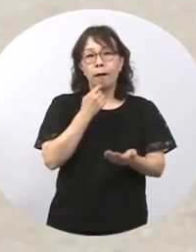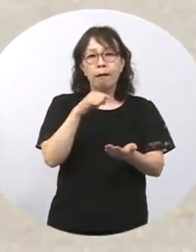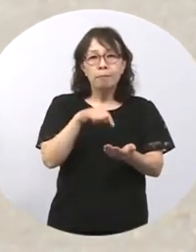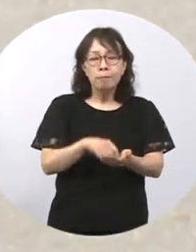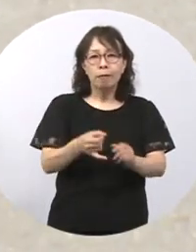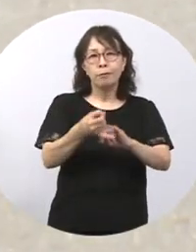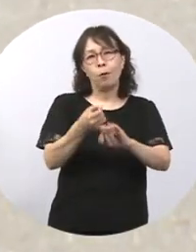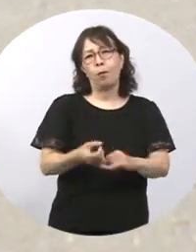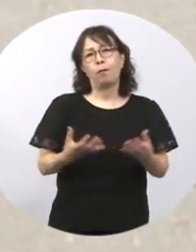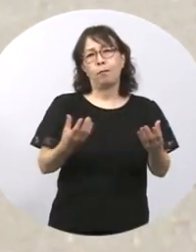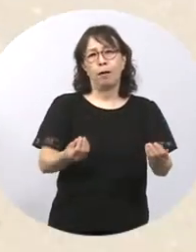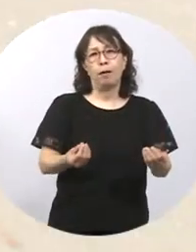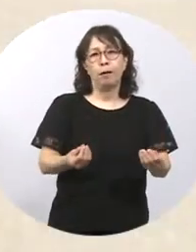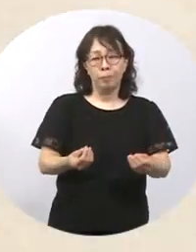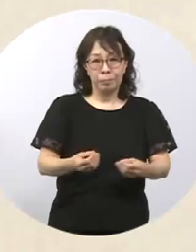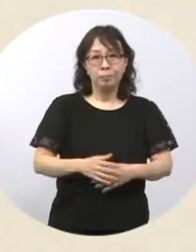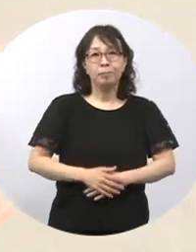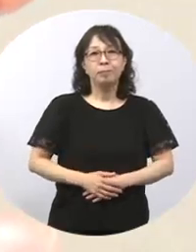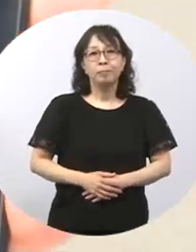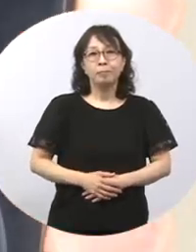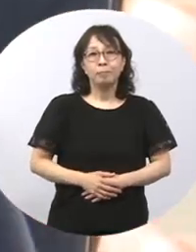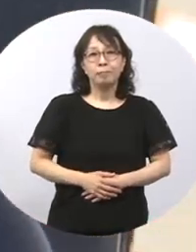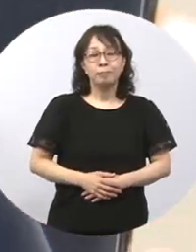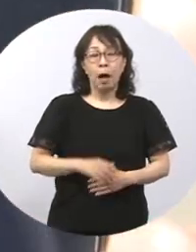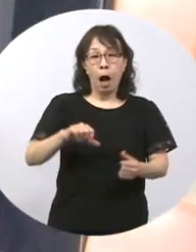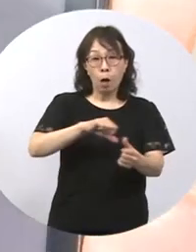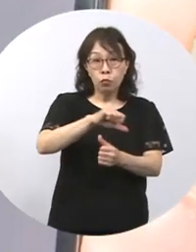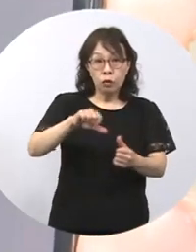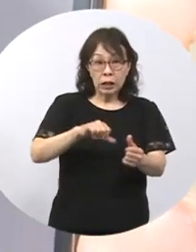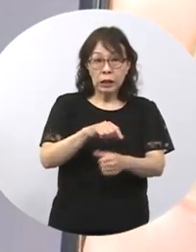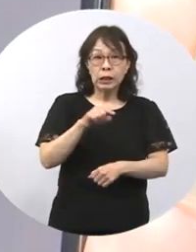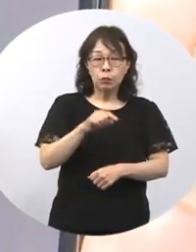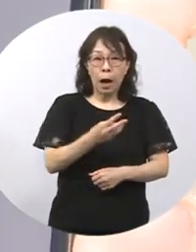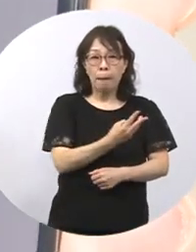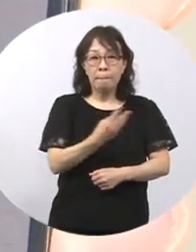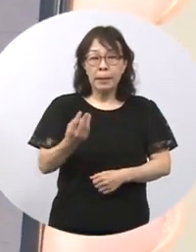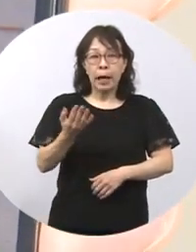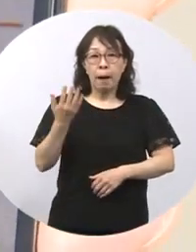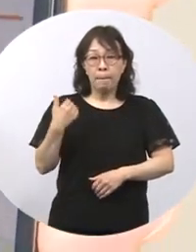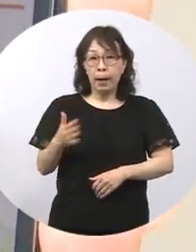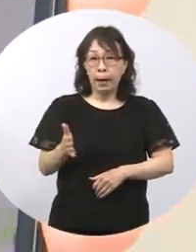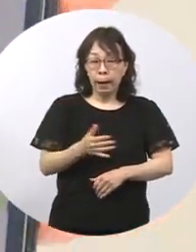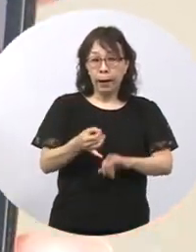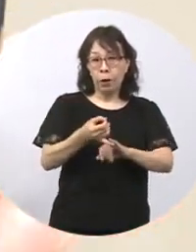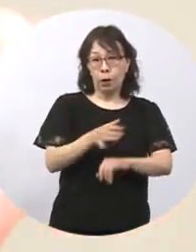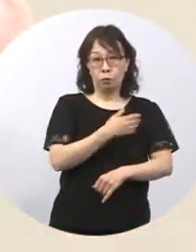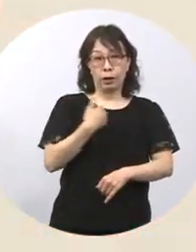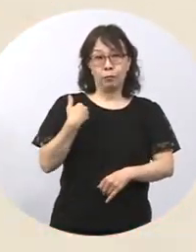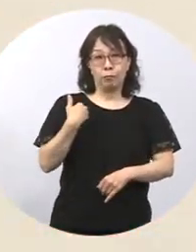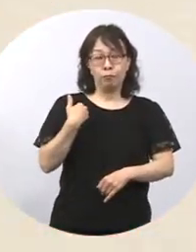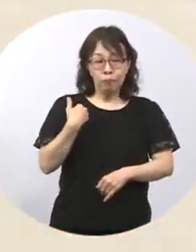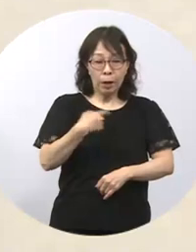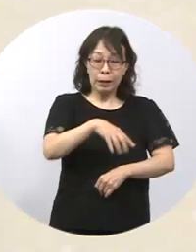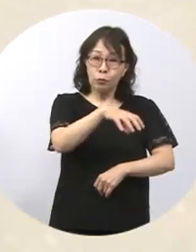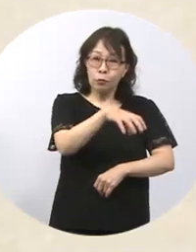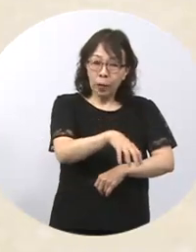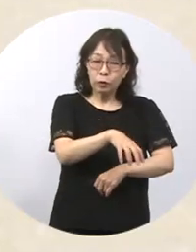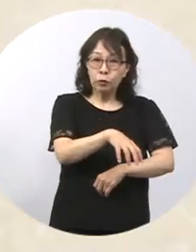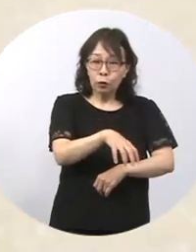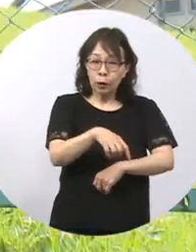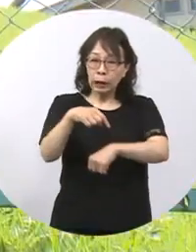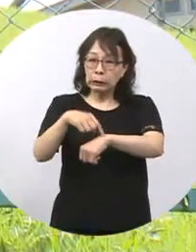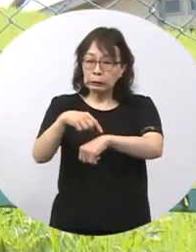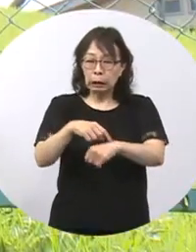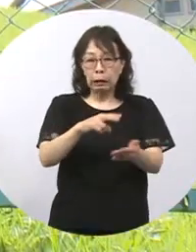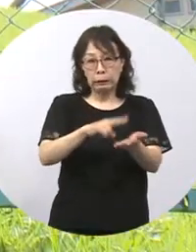簡単に予約完了。ちなみにアプリだと3日前から予約ができますので、行き先や時間が決ま